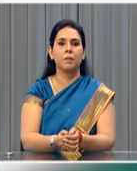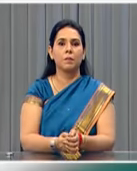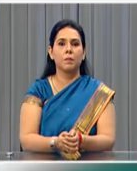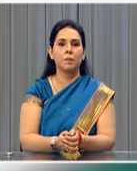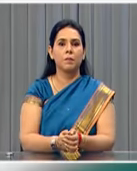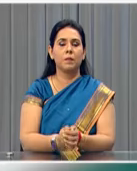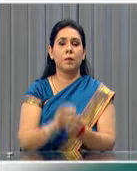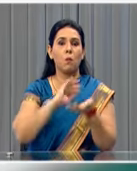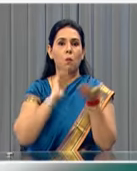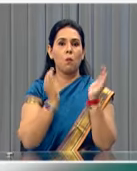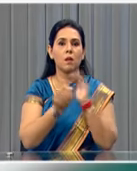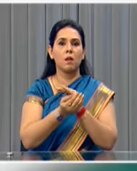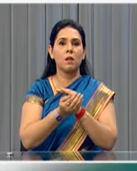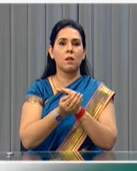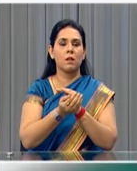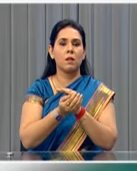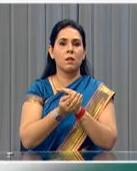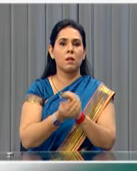विश्व भर में